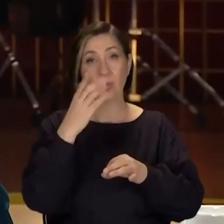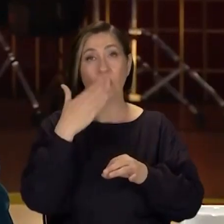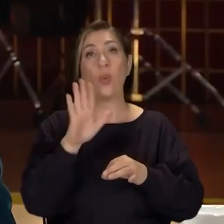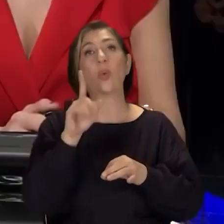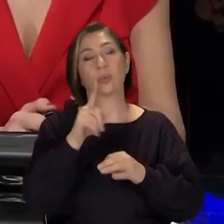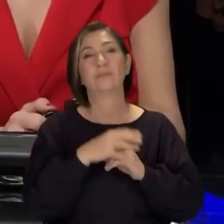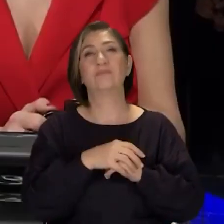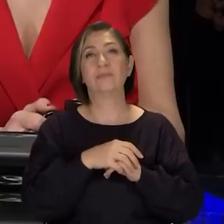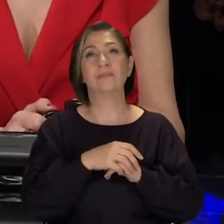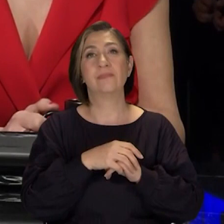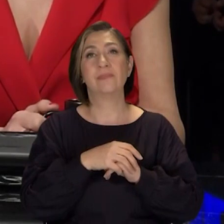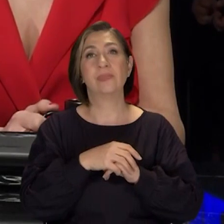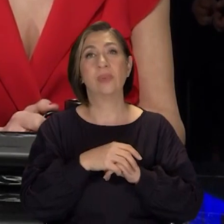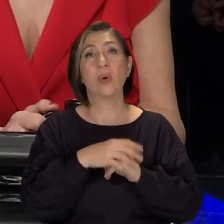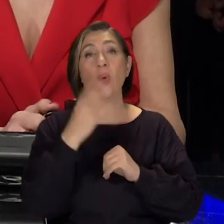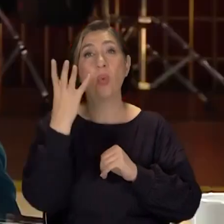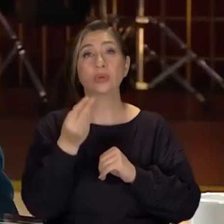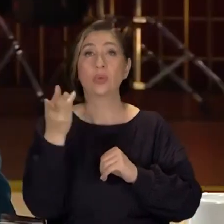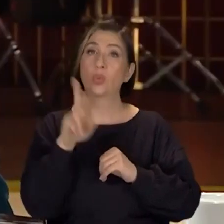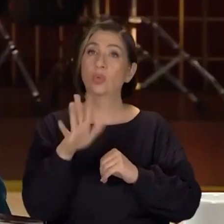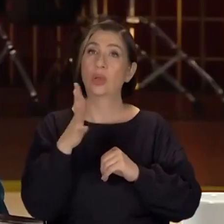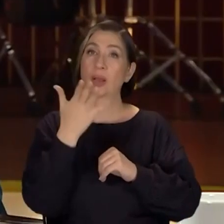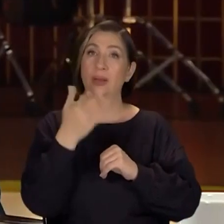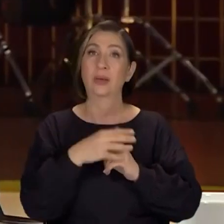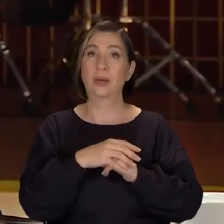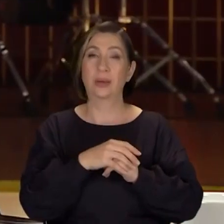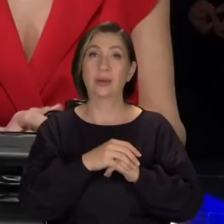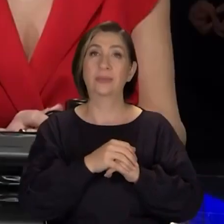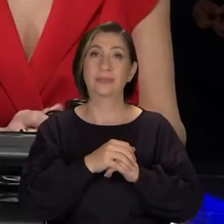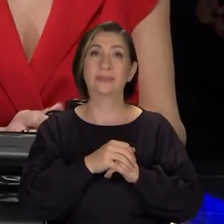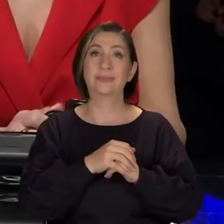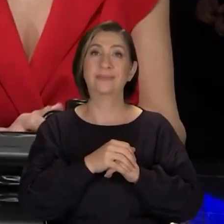Yeni versiyonda yok. Zaten olsan ölürdün herhalde. Evet.